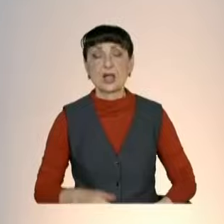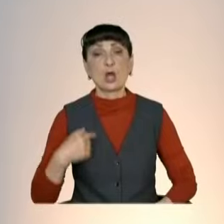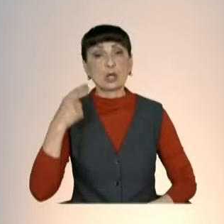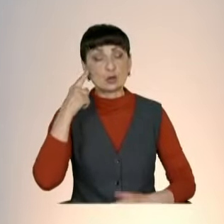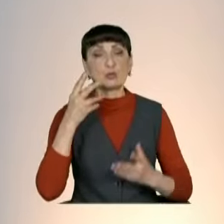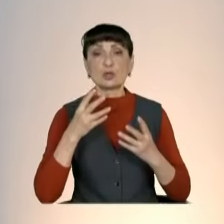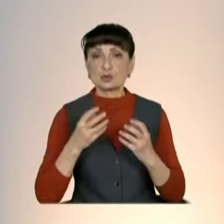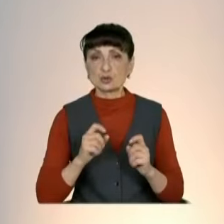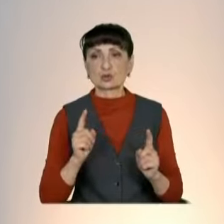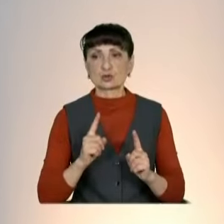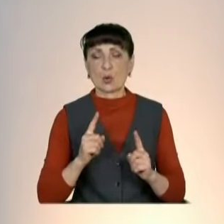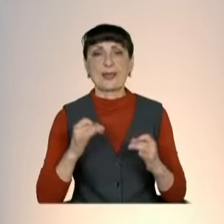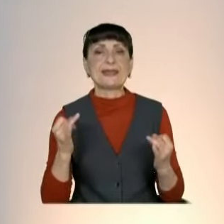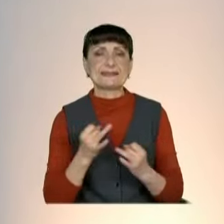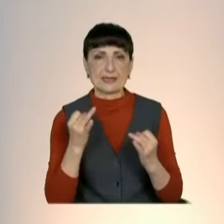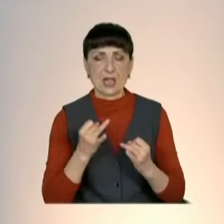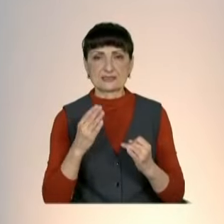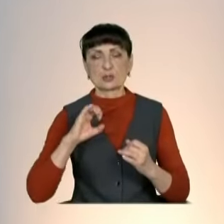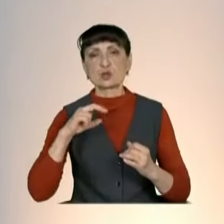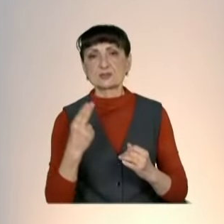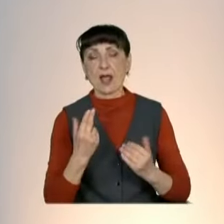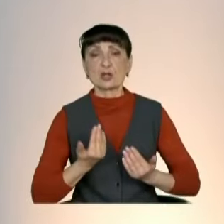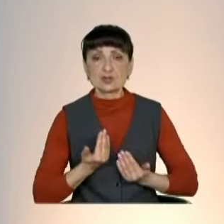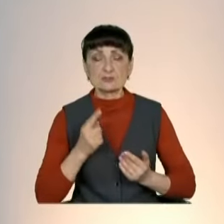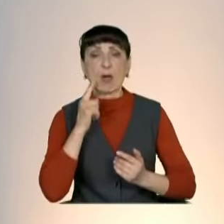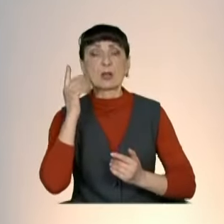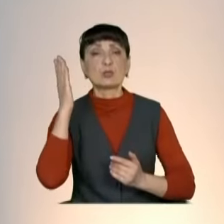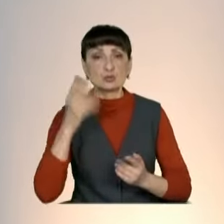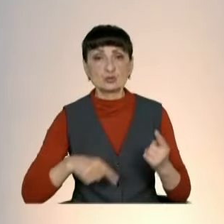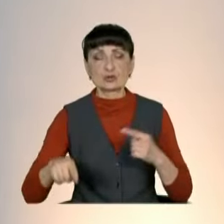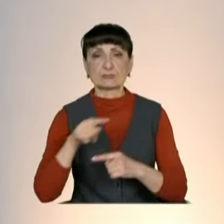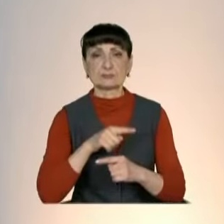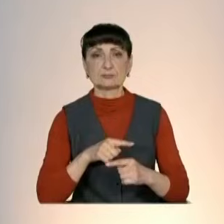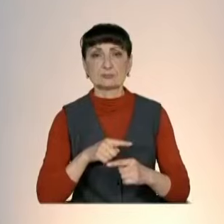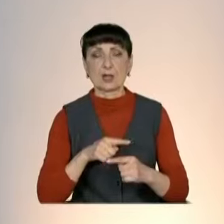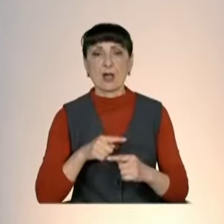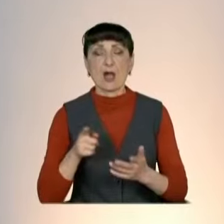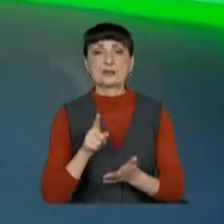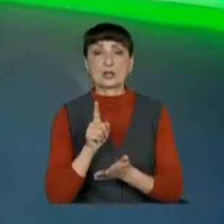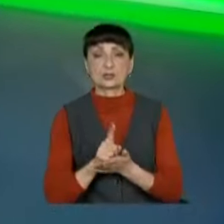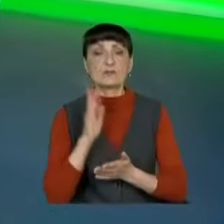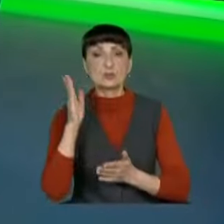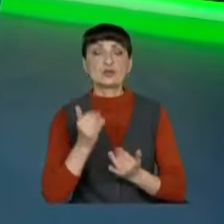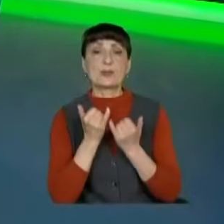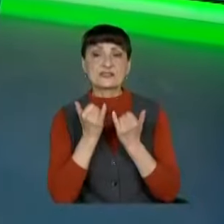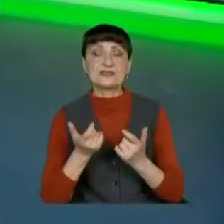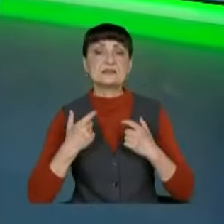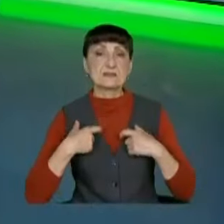в частности это вот интересная социальная жизнь молодых в будущем, которые непосредственно должны в будущем посвятить